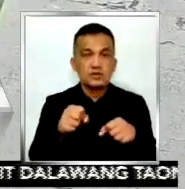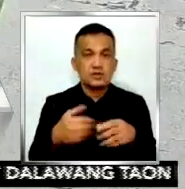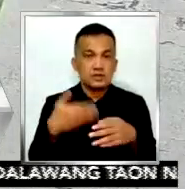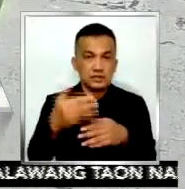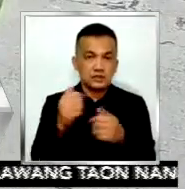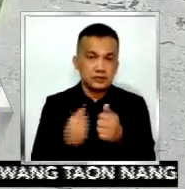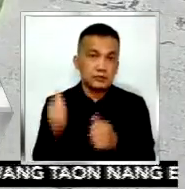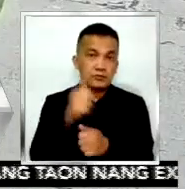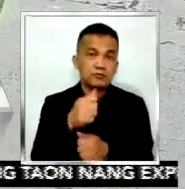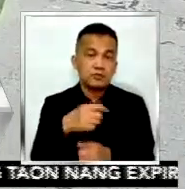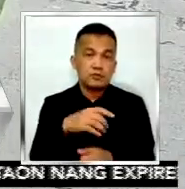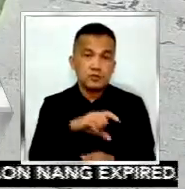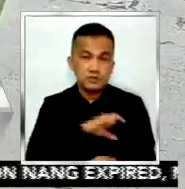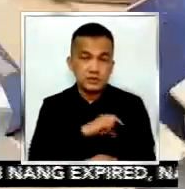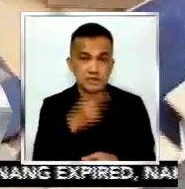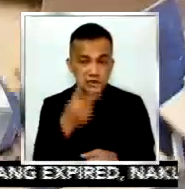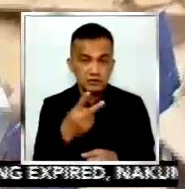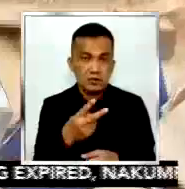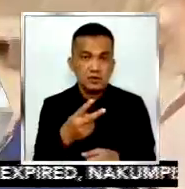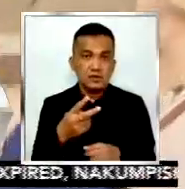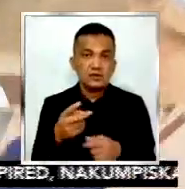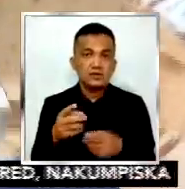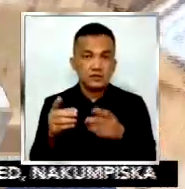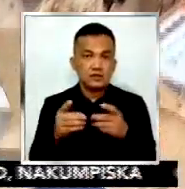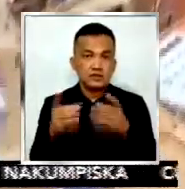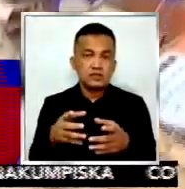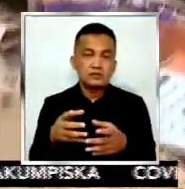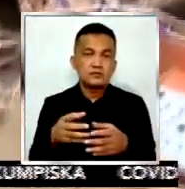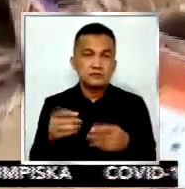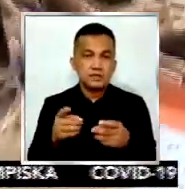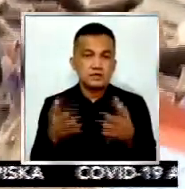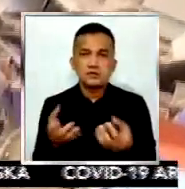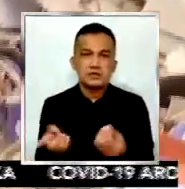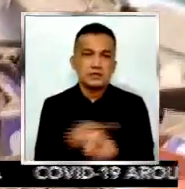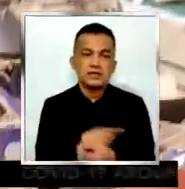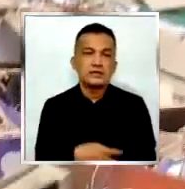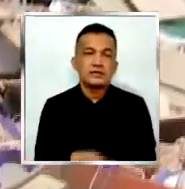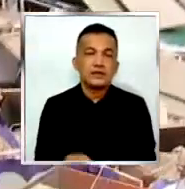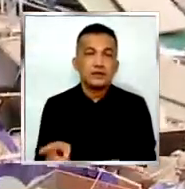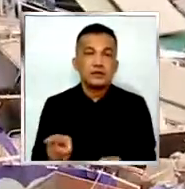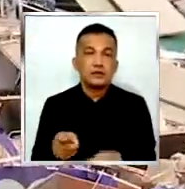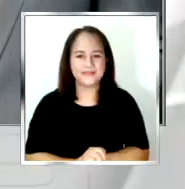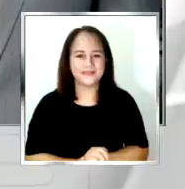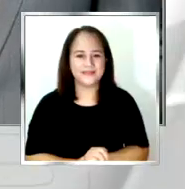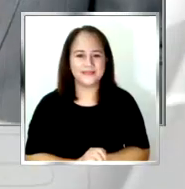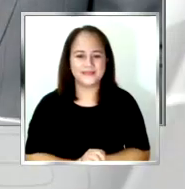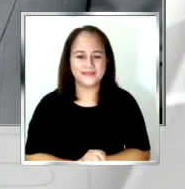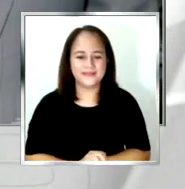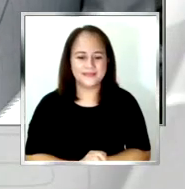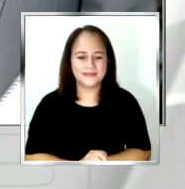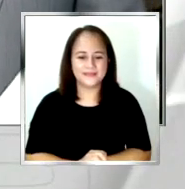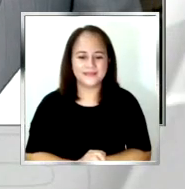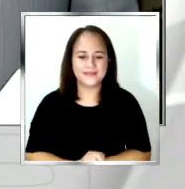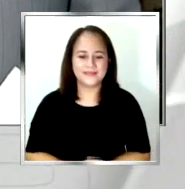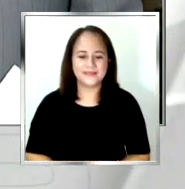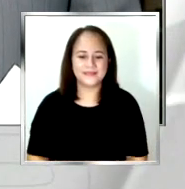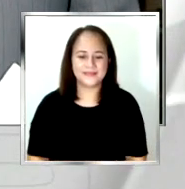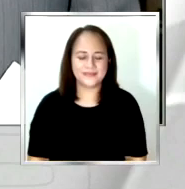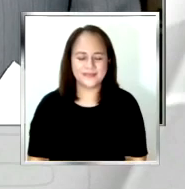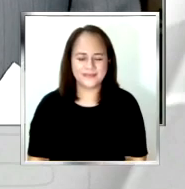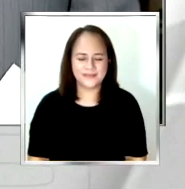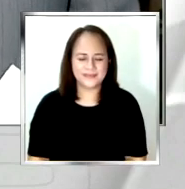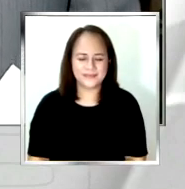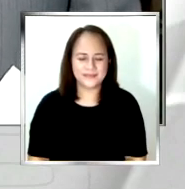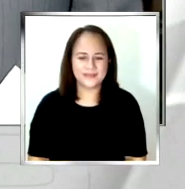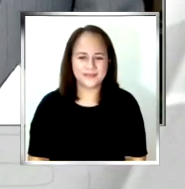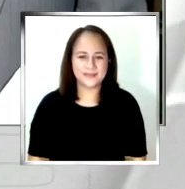chief of police, the district director will be relieved. John Consulta, Nakatutok, 24 Oras. Mga kapuso,